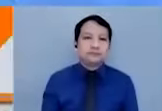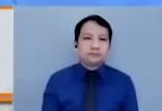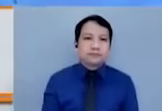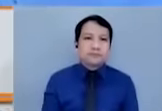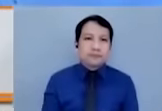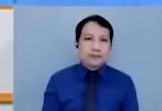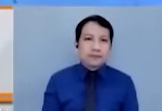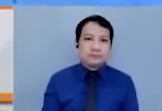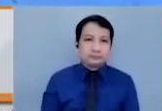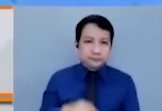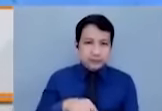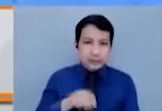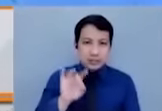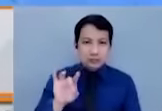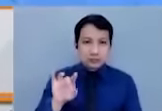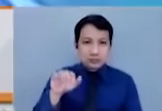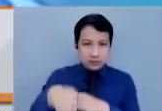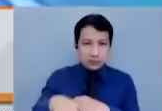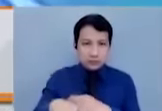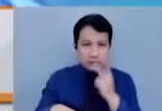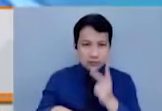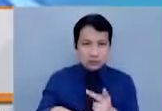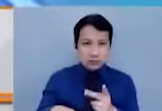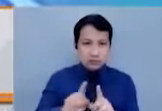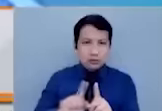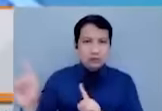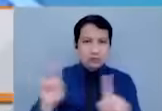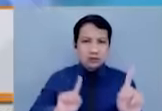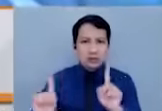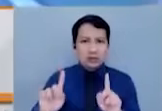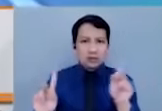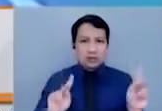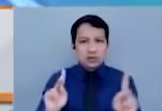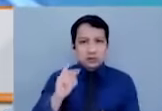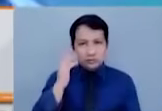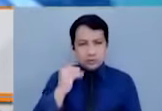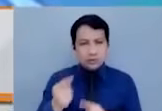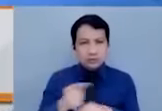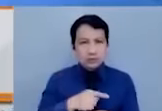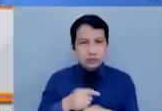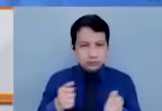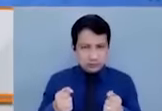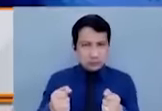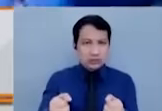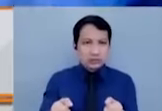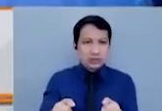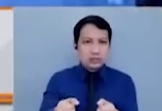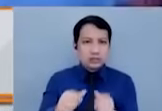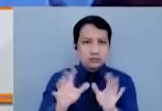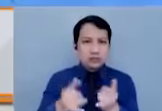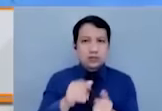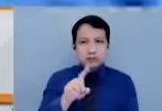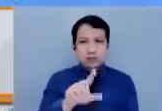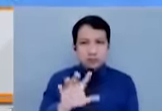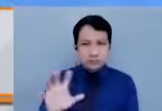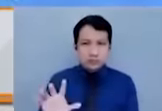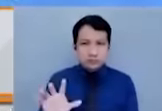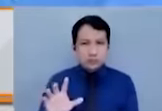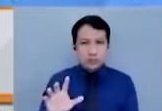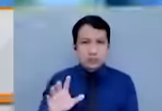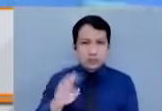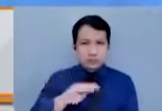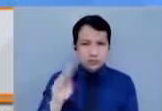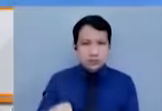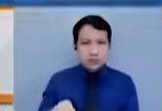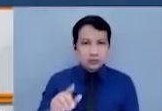Mag-alas 8 kagabi nang makitang nagpupulasan ng ilang residente mula sa isang eskinita sa barangay 155 sa Tondo, Maynila. Maya-maya